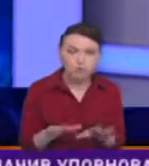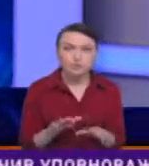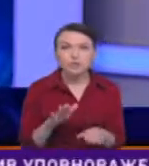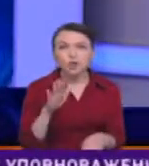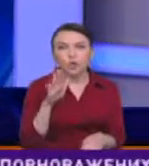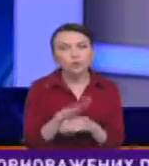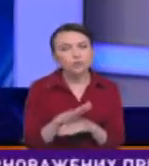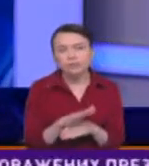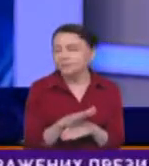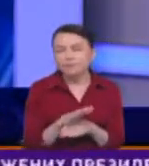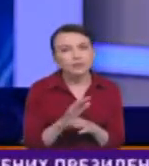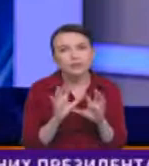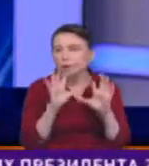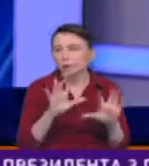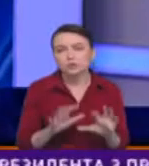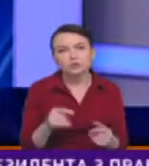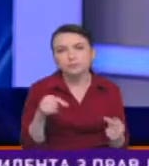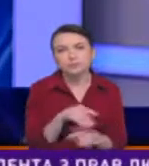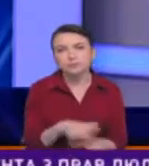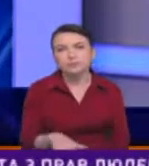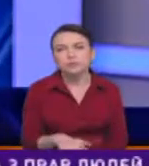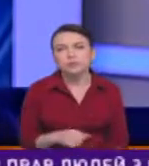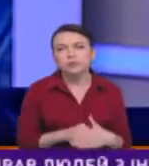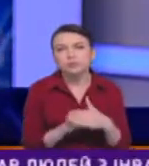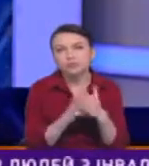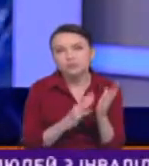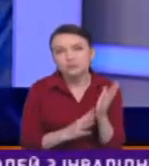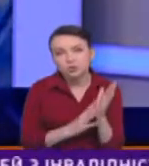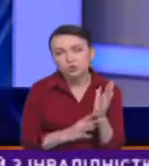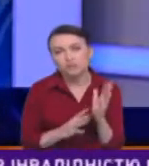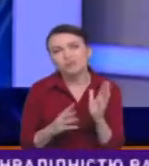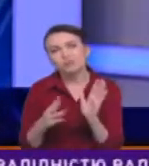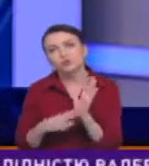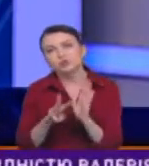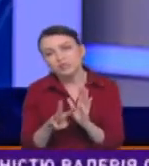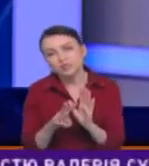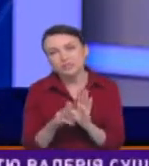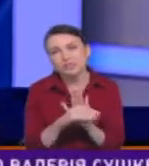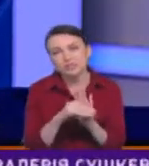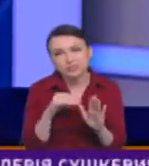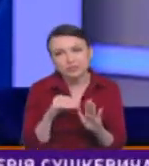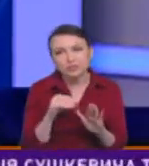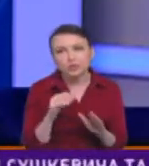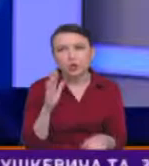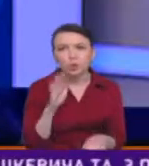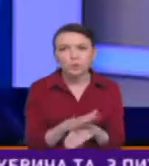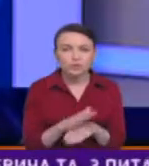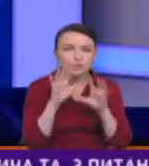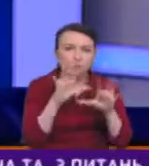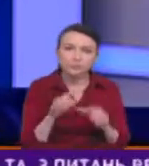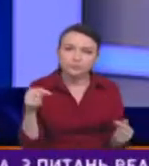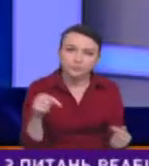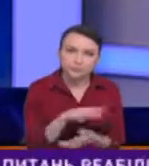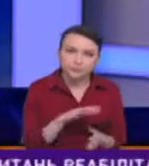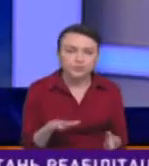не конституційний. Базуючись на 90-й, на 83-й, на системному аналізі, указ не конституційний. І